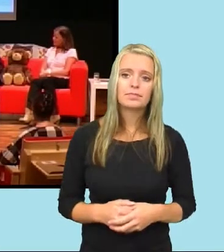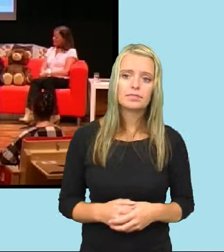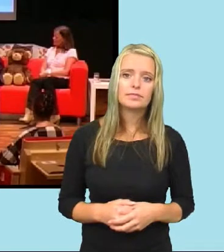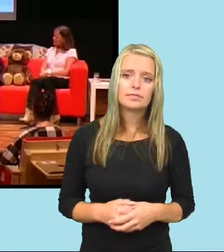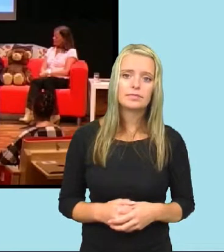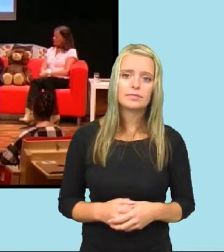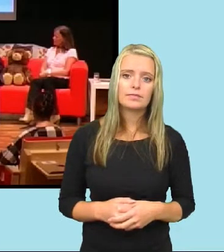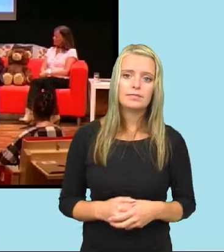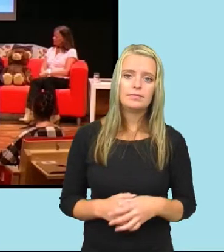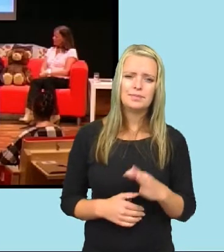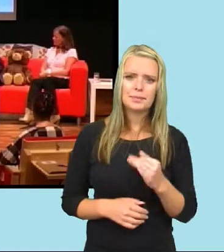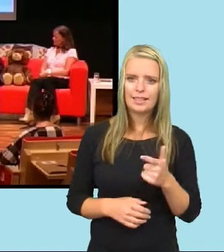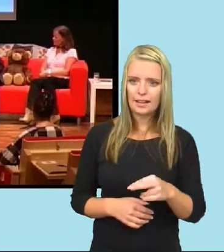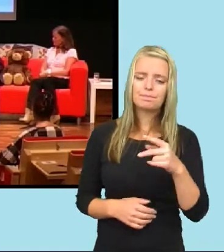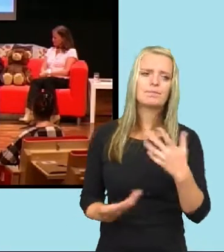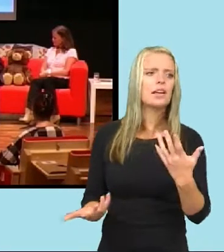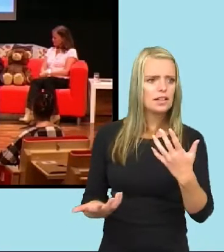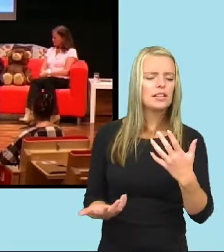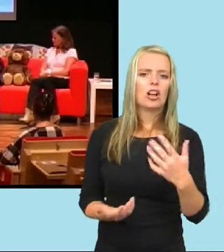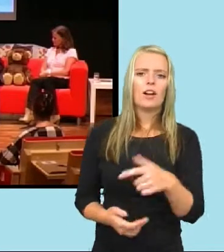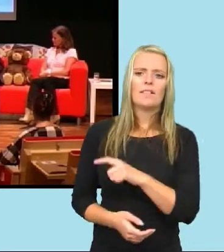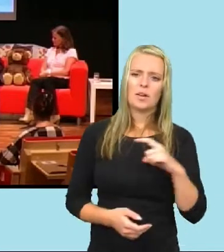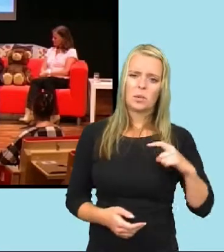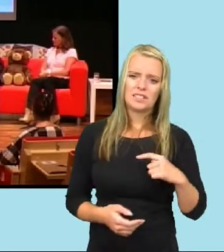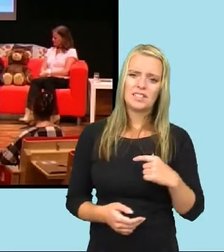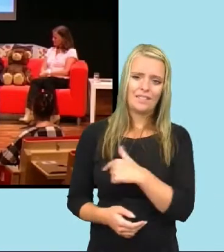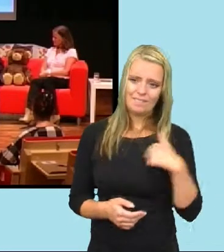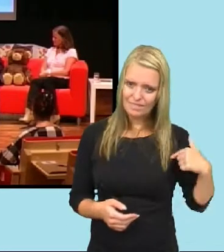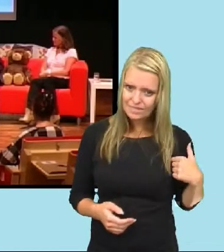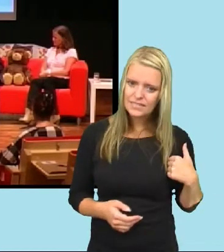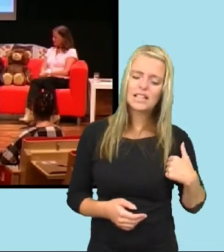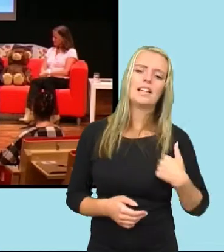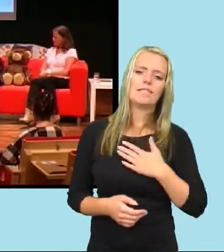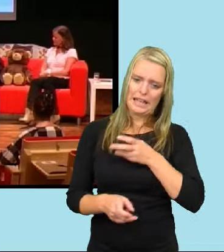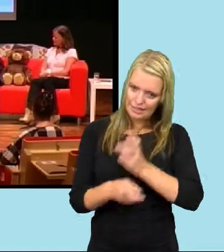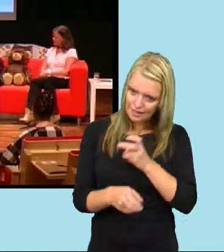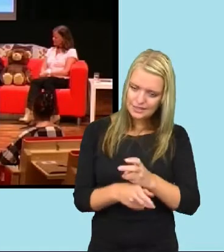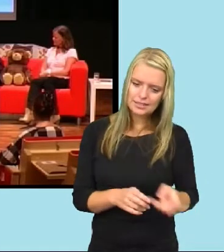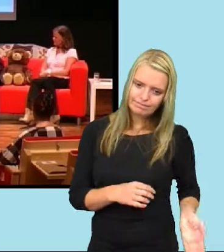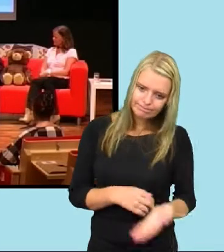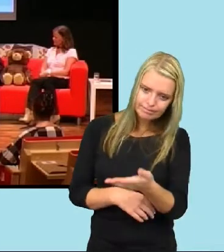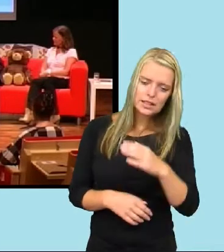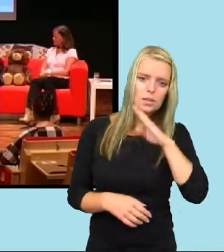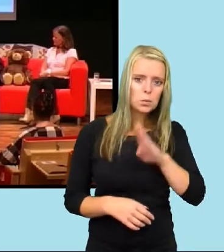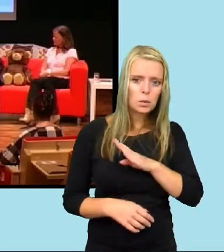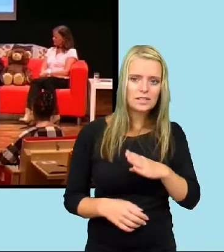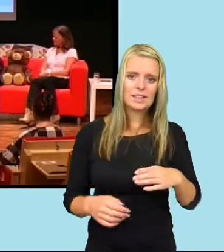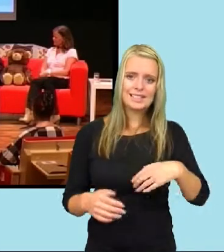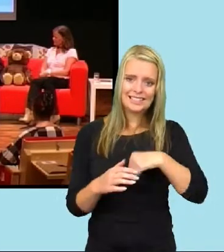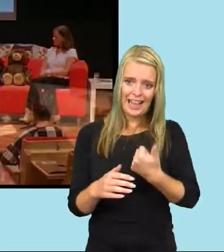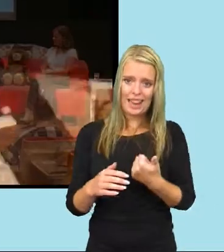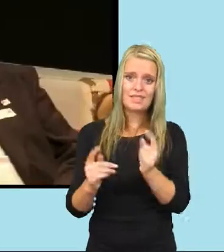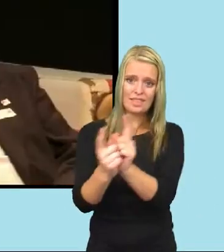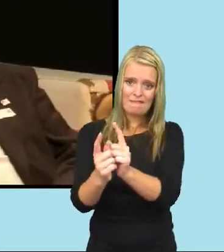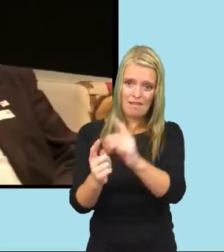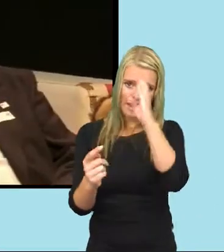Mm. För oss var det så att vi ville testa och skicka in vår dotter själv med läkaren när hon var kring